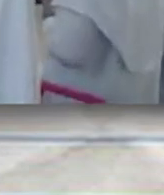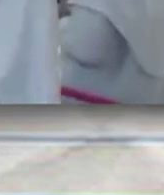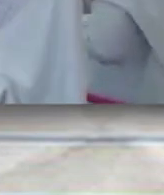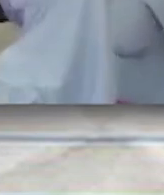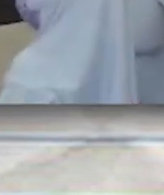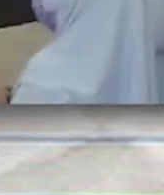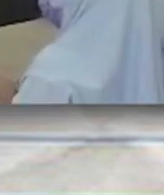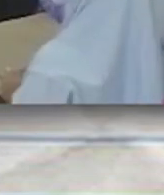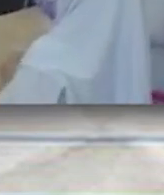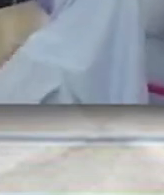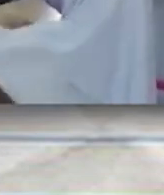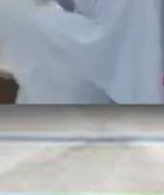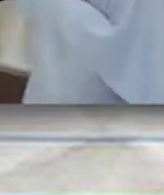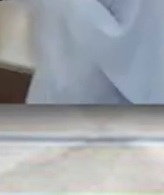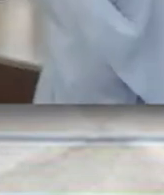Amerika